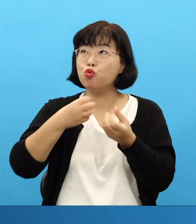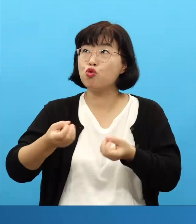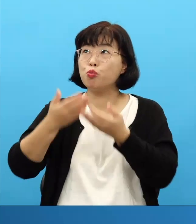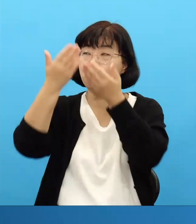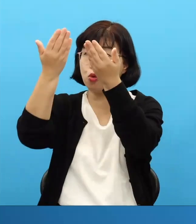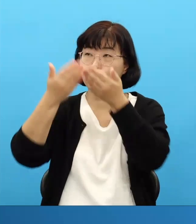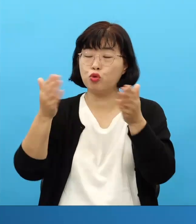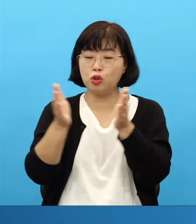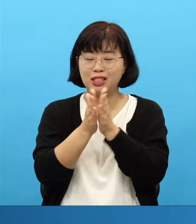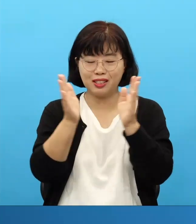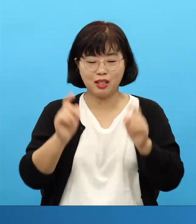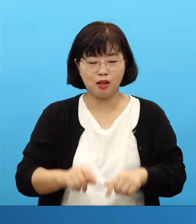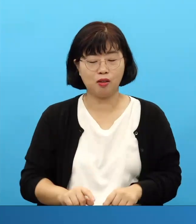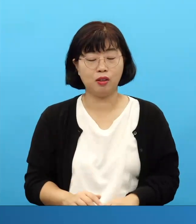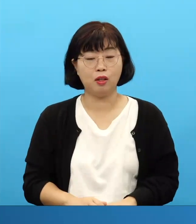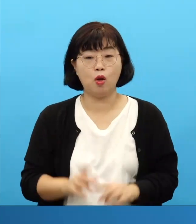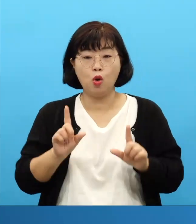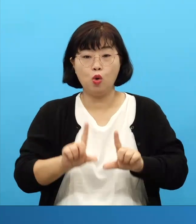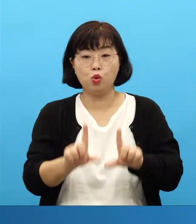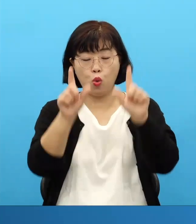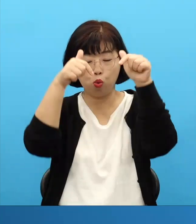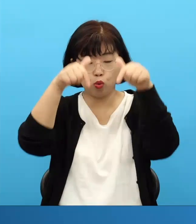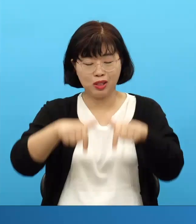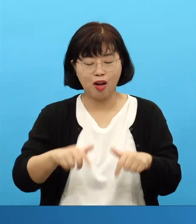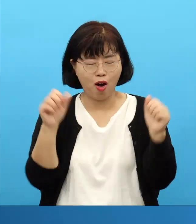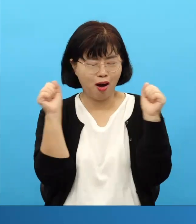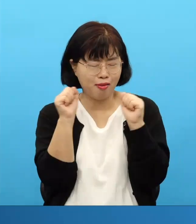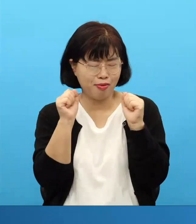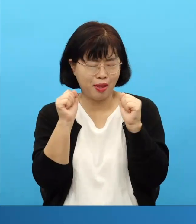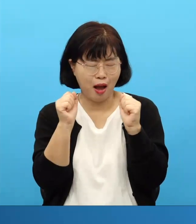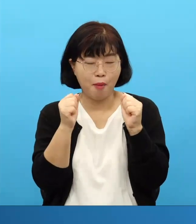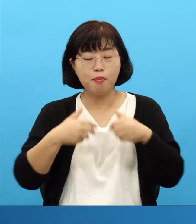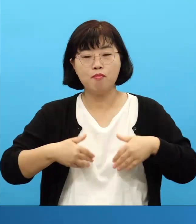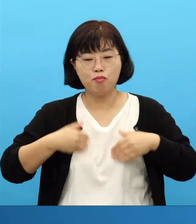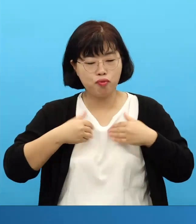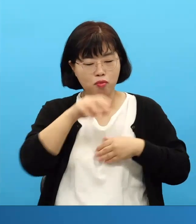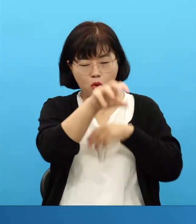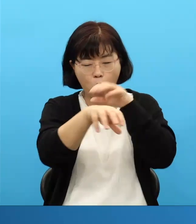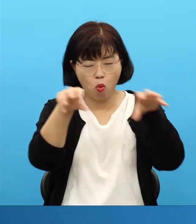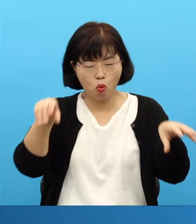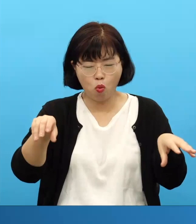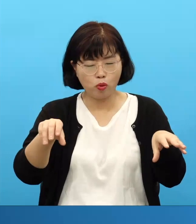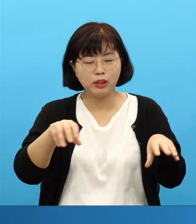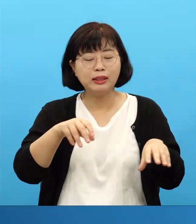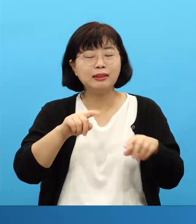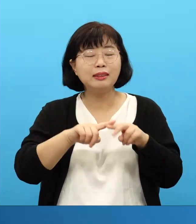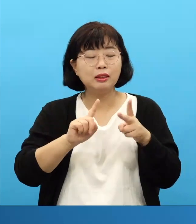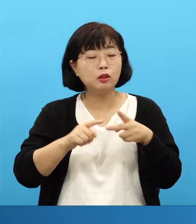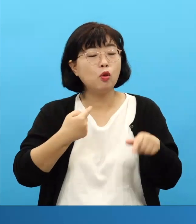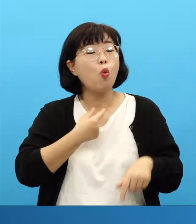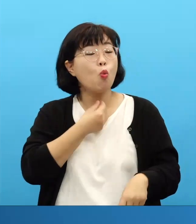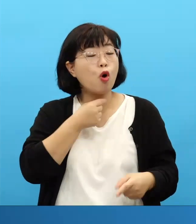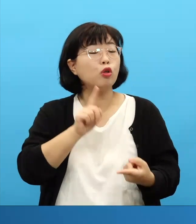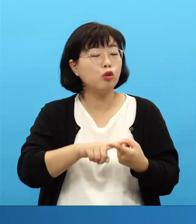that point on, the works arose. 뭐 안 일어날 수가 없죠. There's no way they won't. 자,